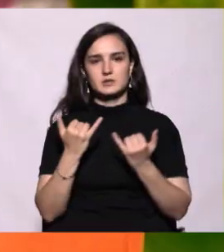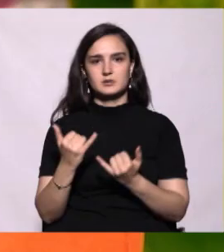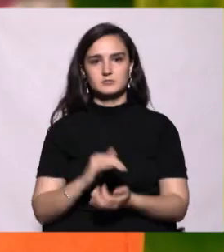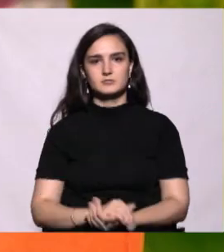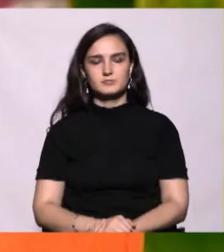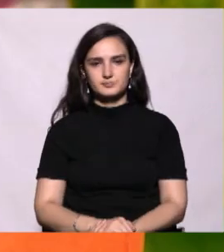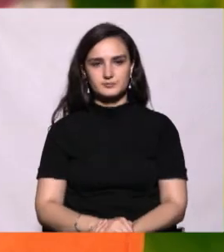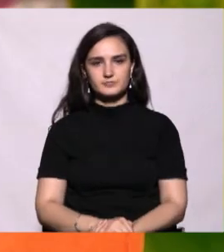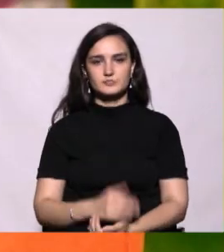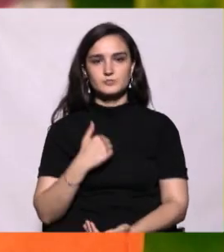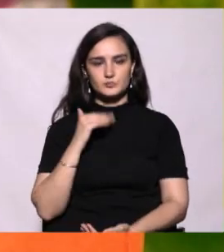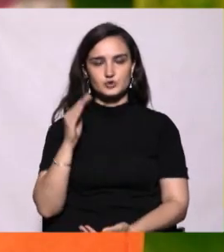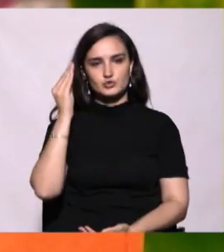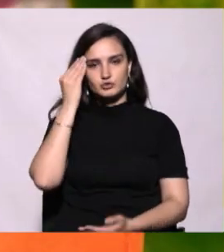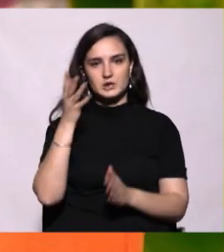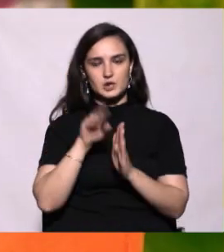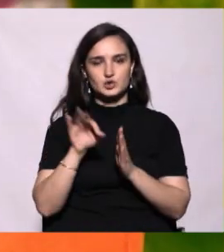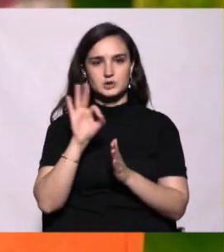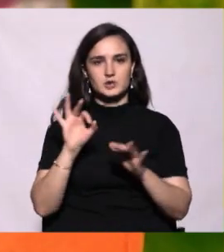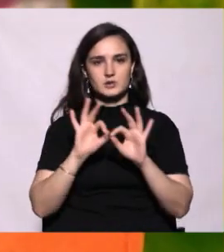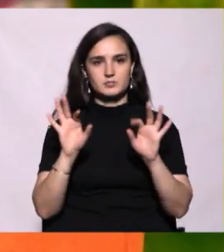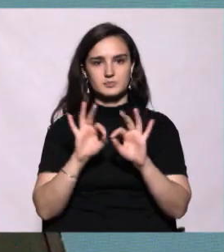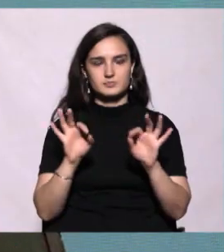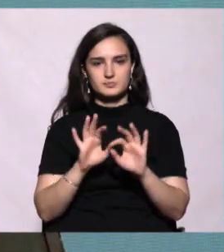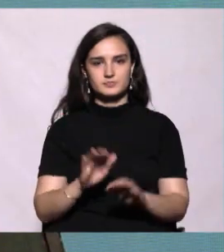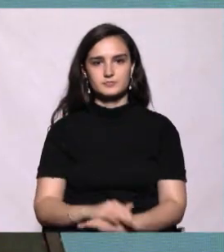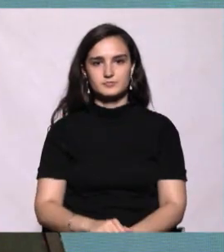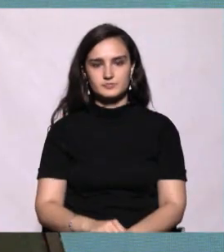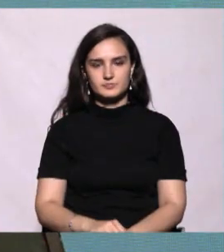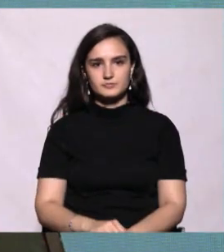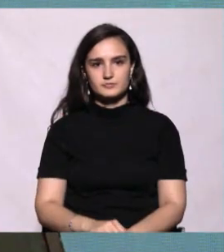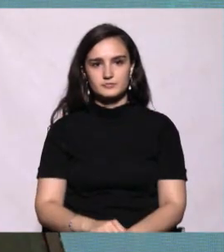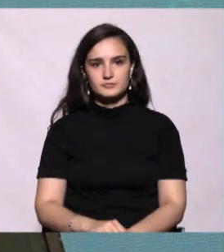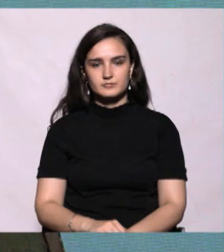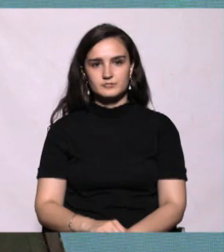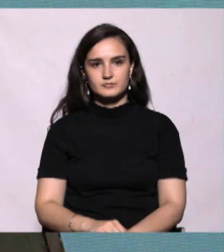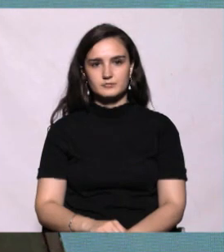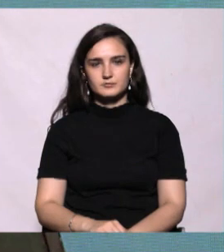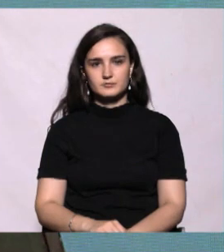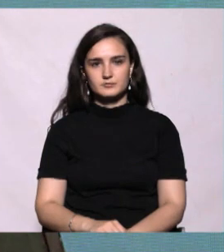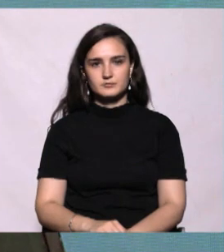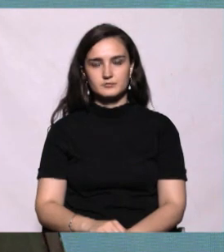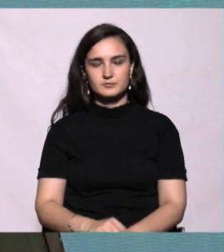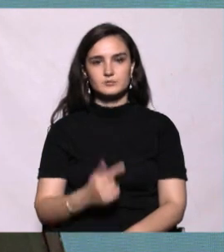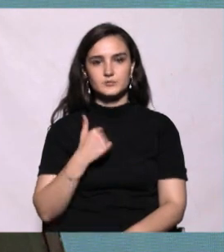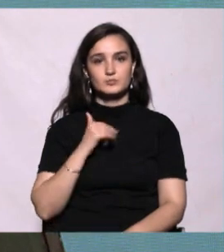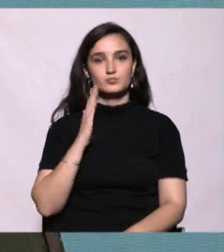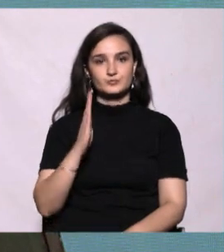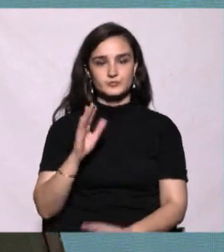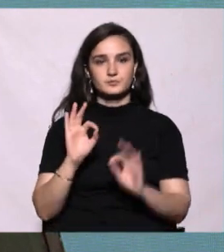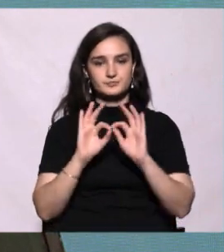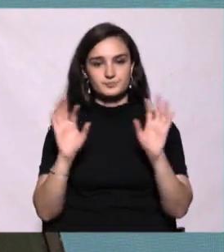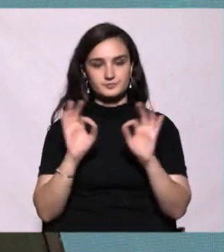ახლა ვისაუბრებთ შინაარსის შესახებ. Okay, well, the version of the legends of King Arthur that we will be